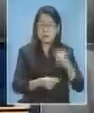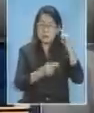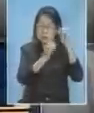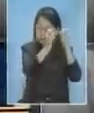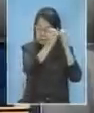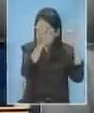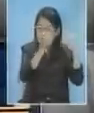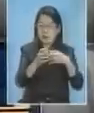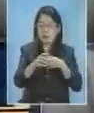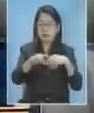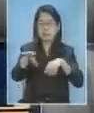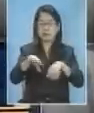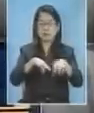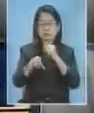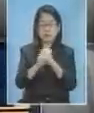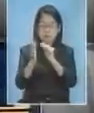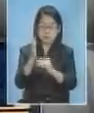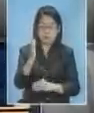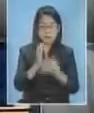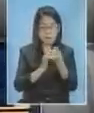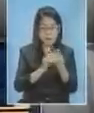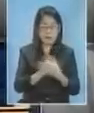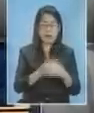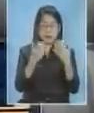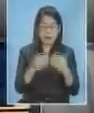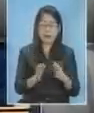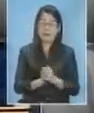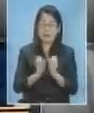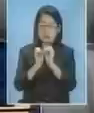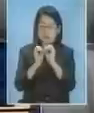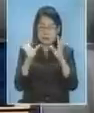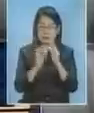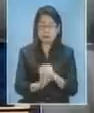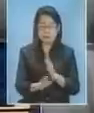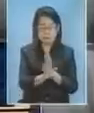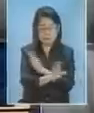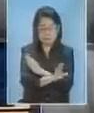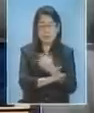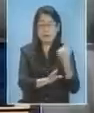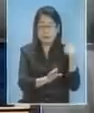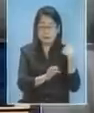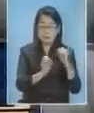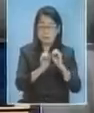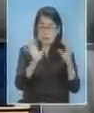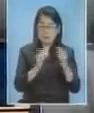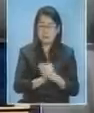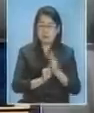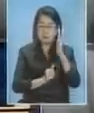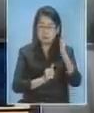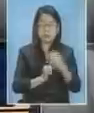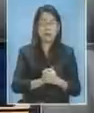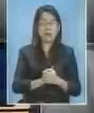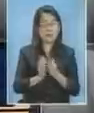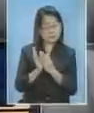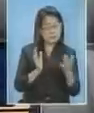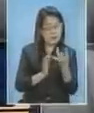ริหารจัดการแล้วก็ผลลัพธ์ที่รัฐบาลปัจจุบันประสงค์ที่จะให้เกิดผลจากการ